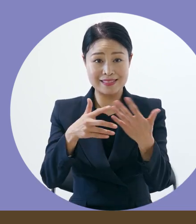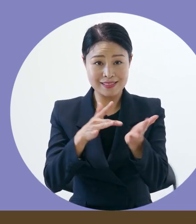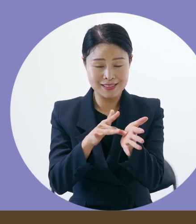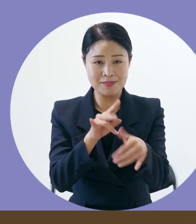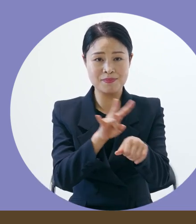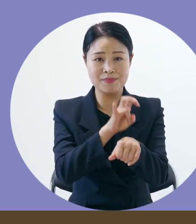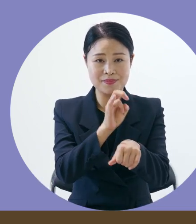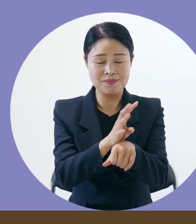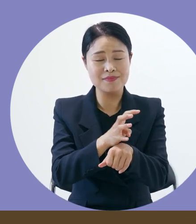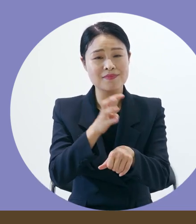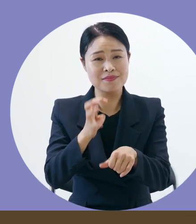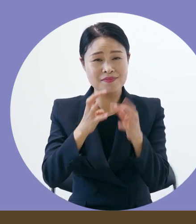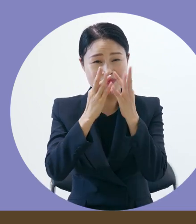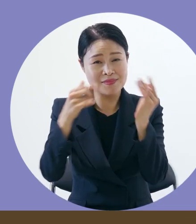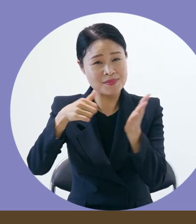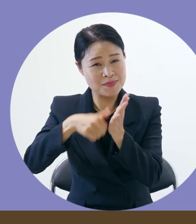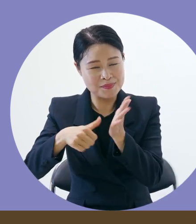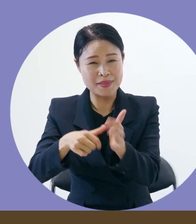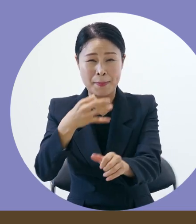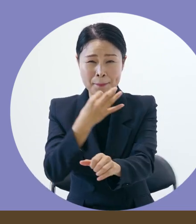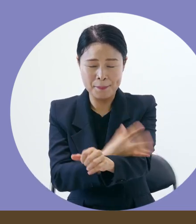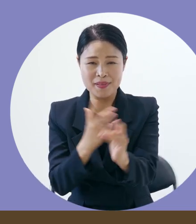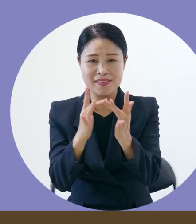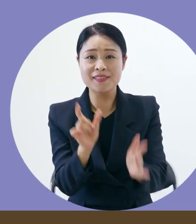의약외품 간편 검색 서비스 사용법.